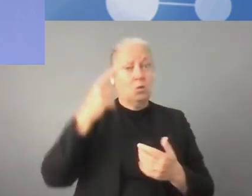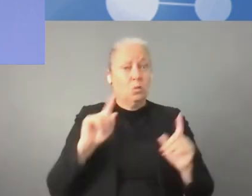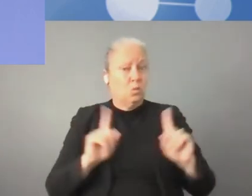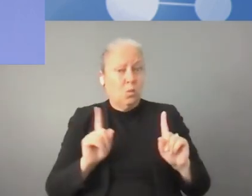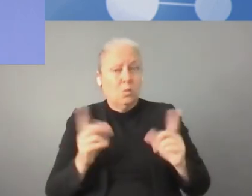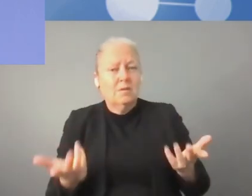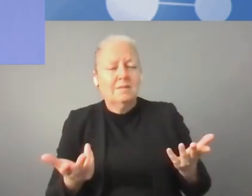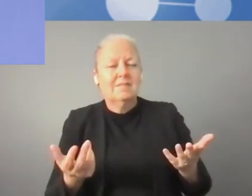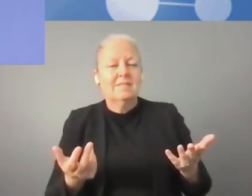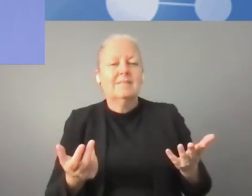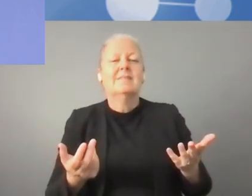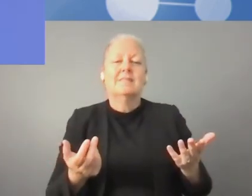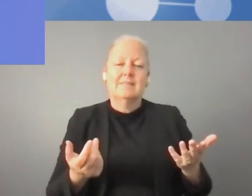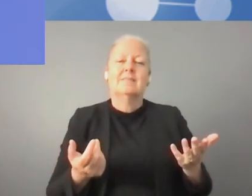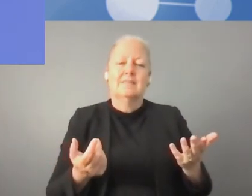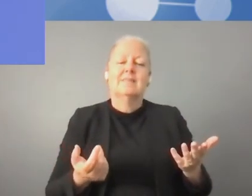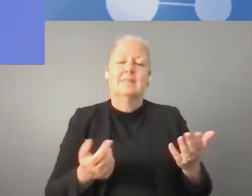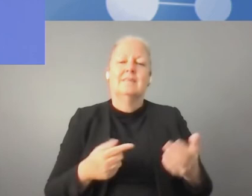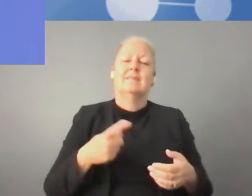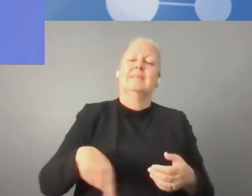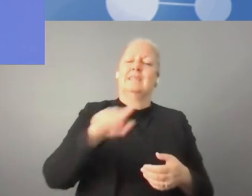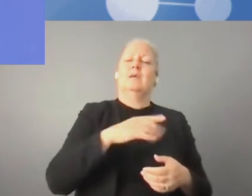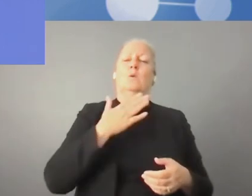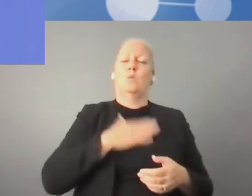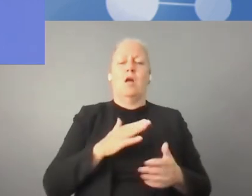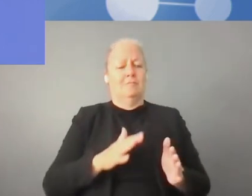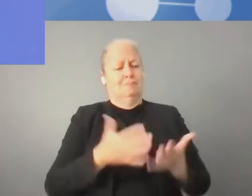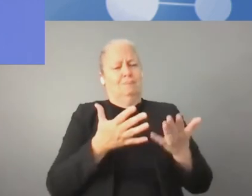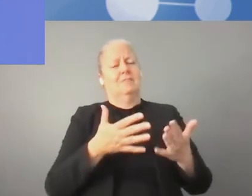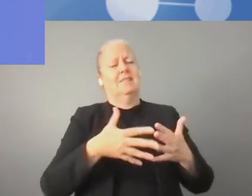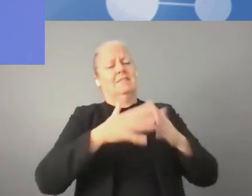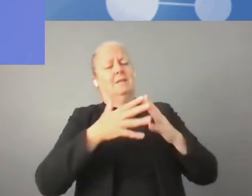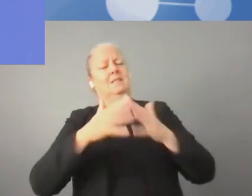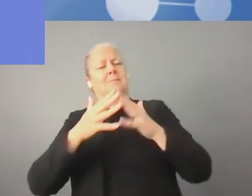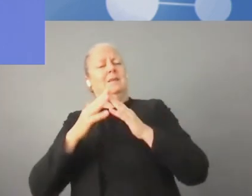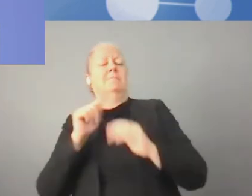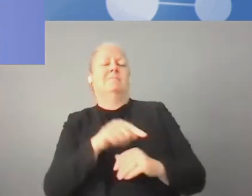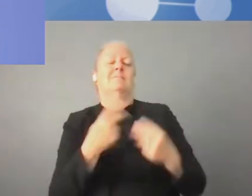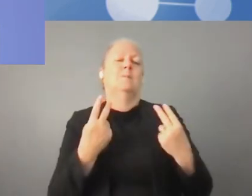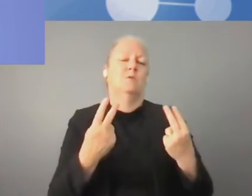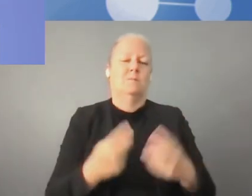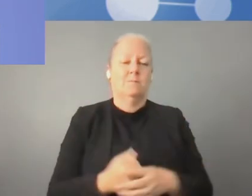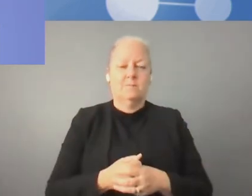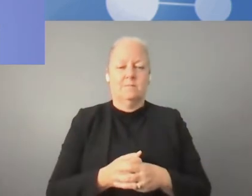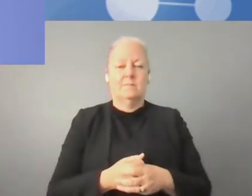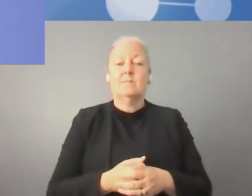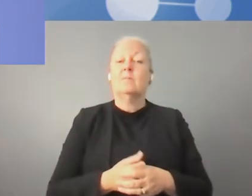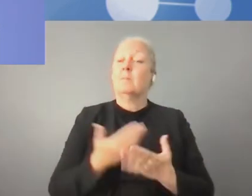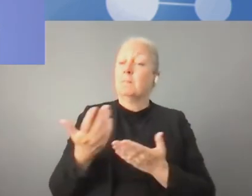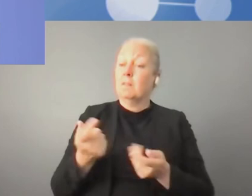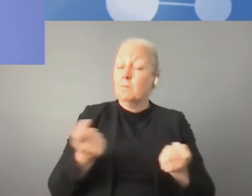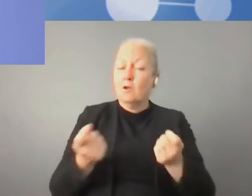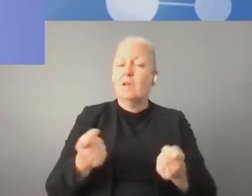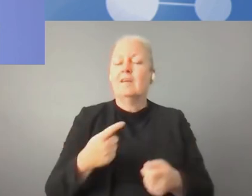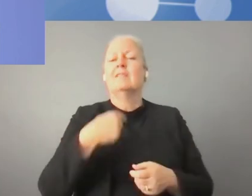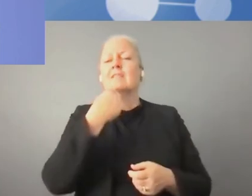励作为我们共共的财富，因为我们所有人都在利用。当然我们的开放的空间也